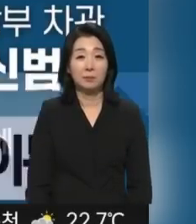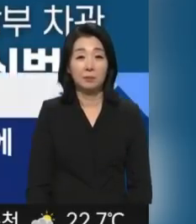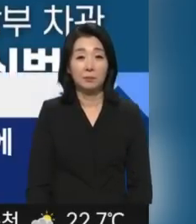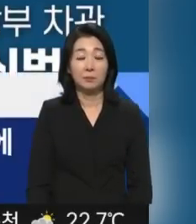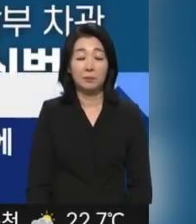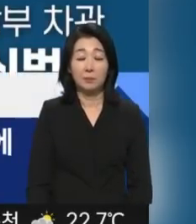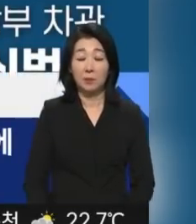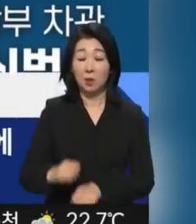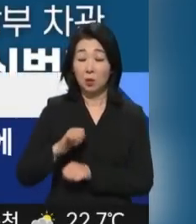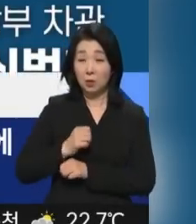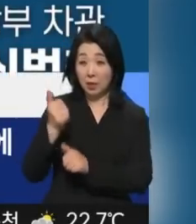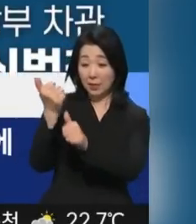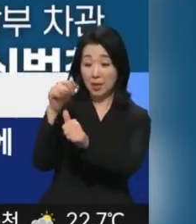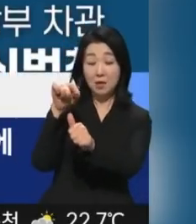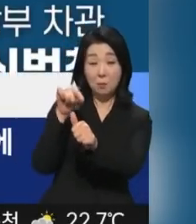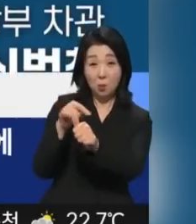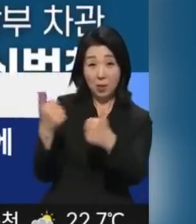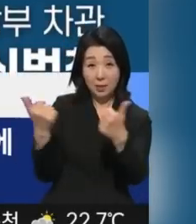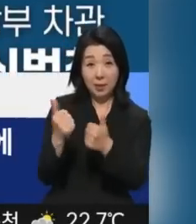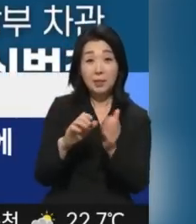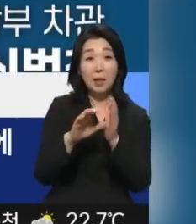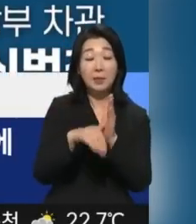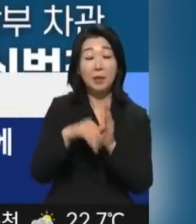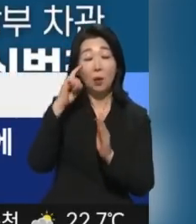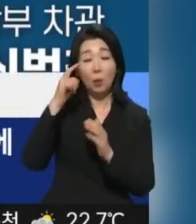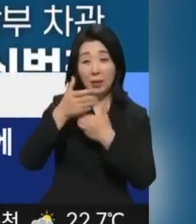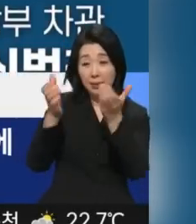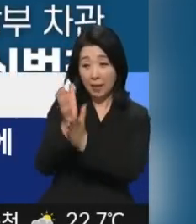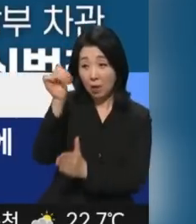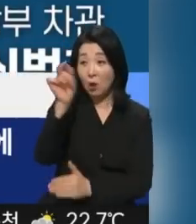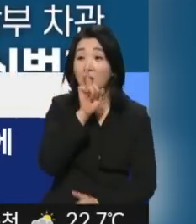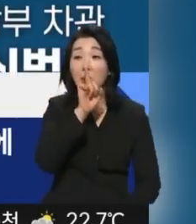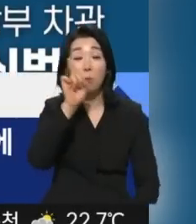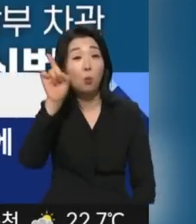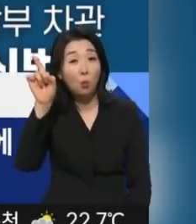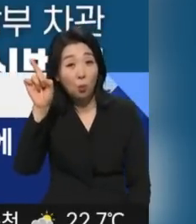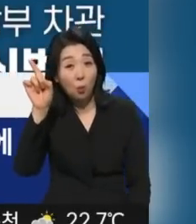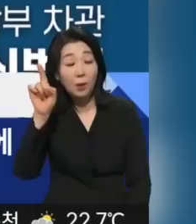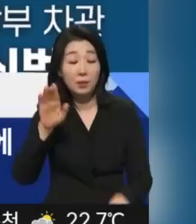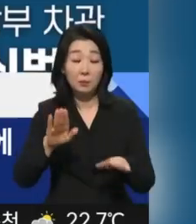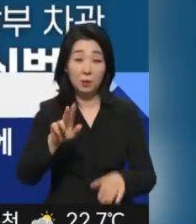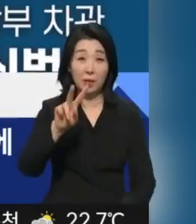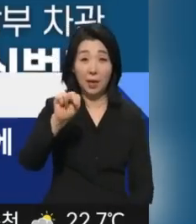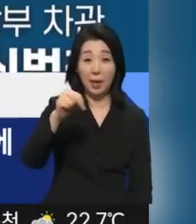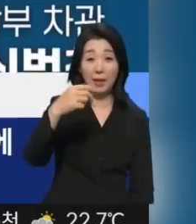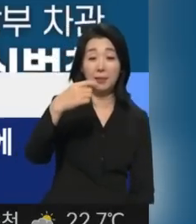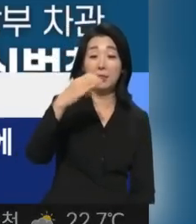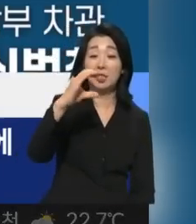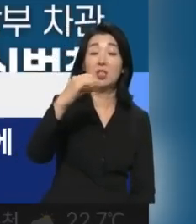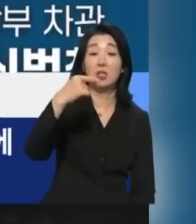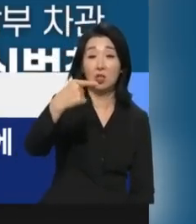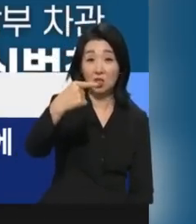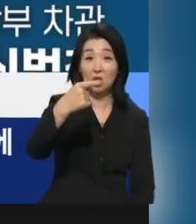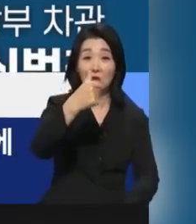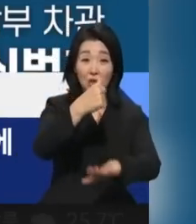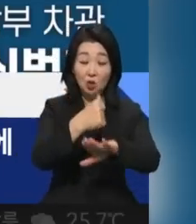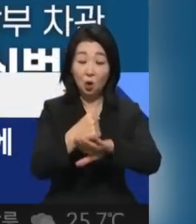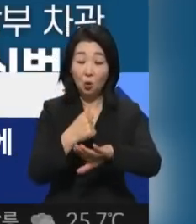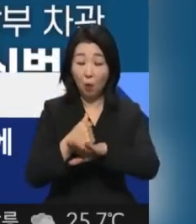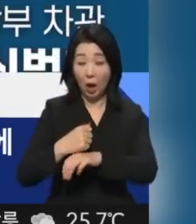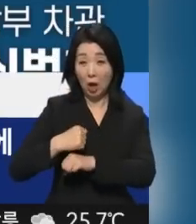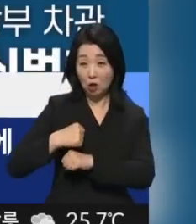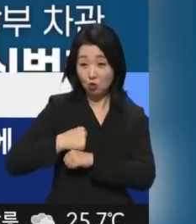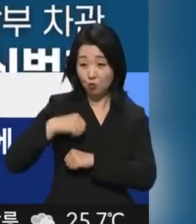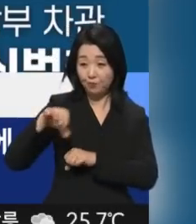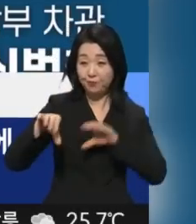차관복급 수준에서 개최가 되면 그것이 장관에게 보도되고 특히 이번에 NCG는 그 결과를 양국 군